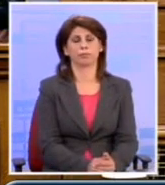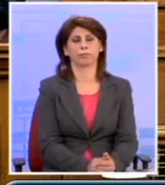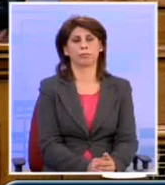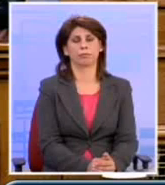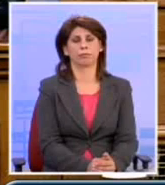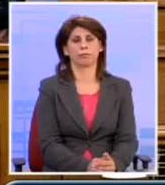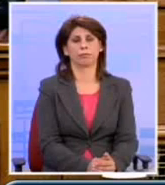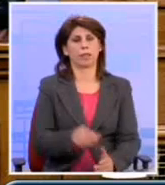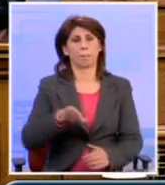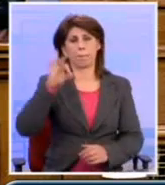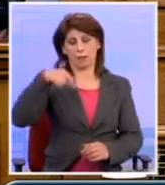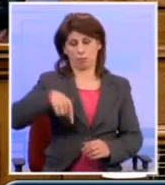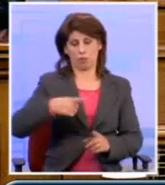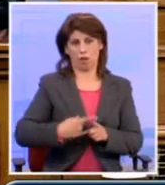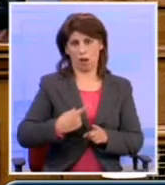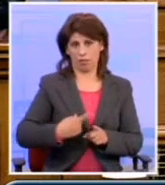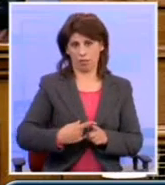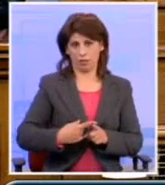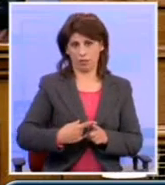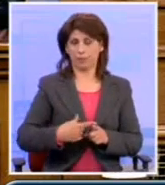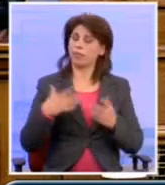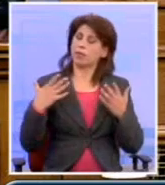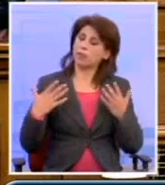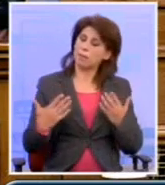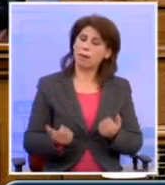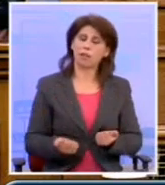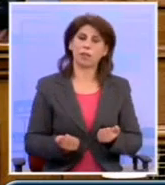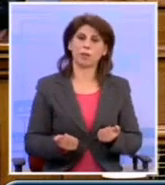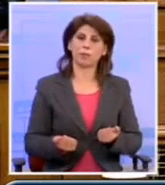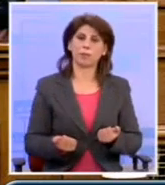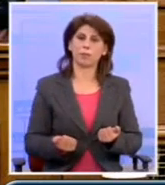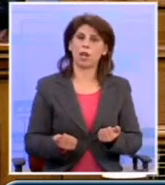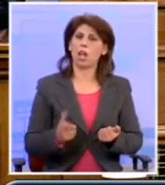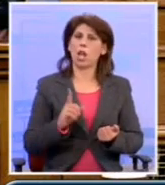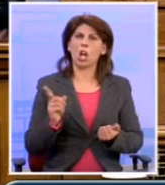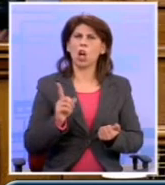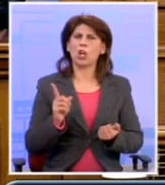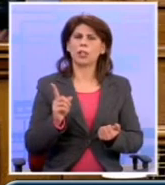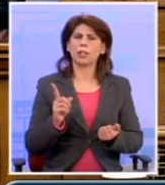Στην περίπτωση της χώρας μας υπάρχει όχι